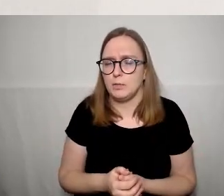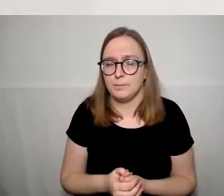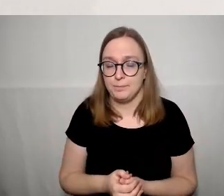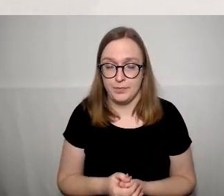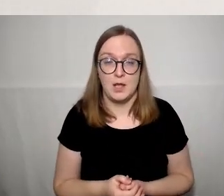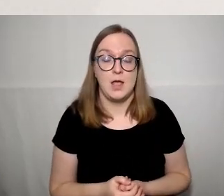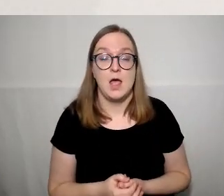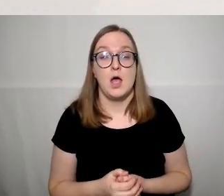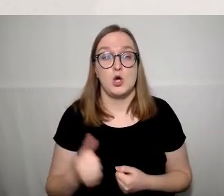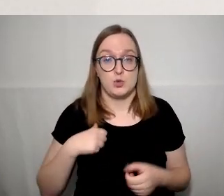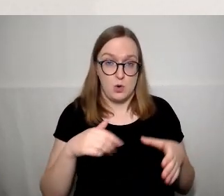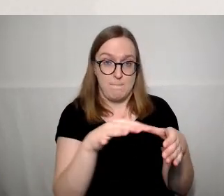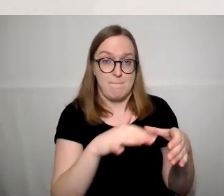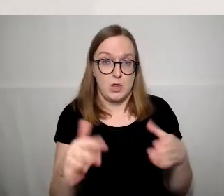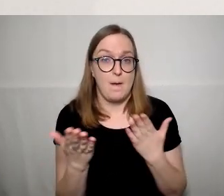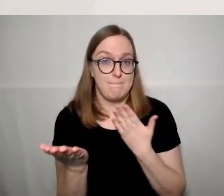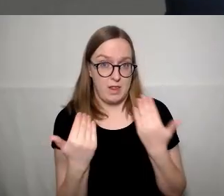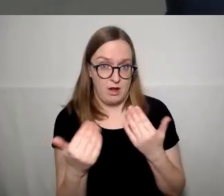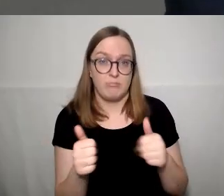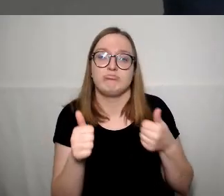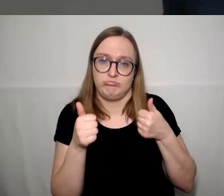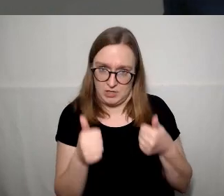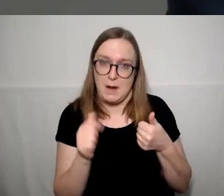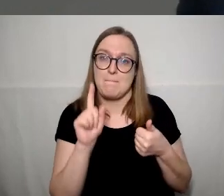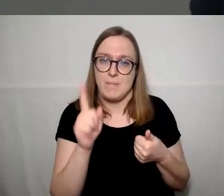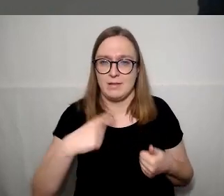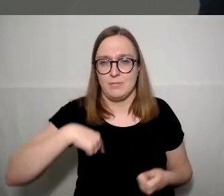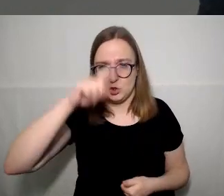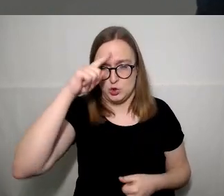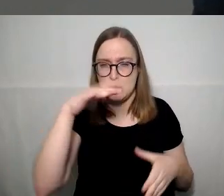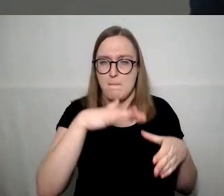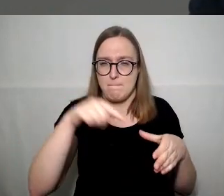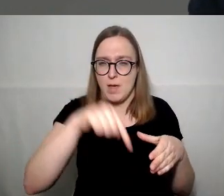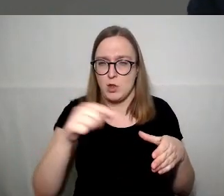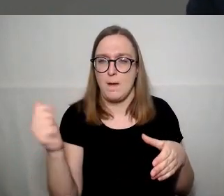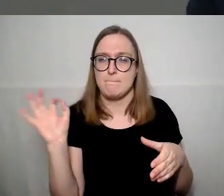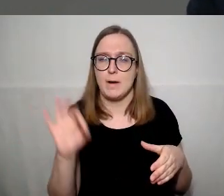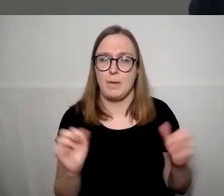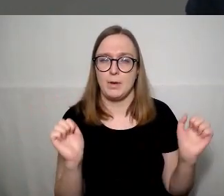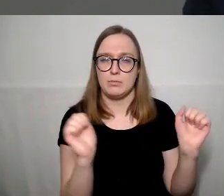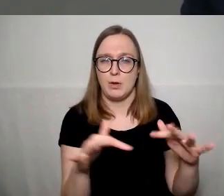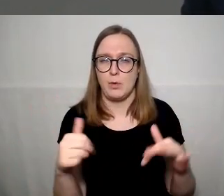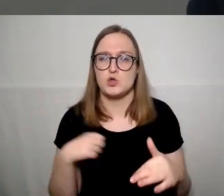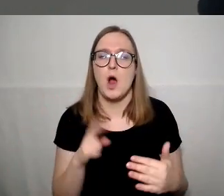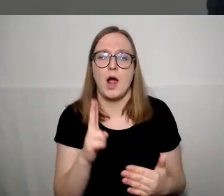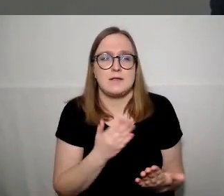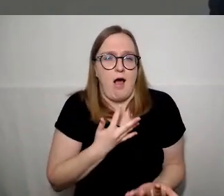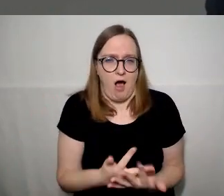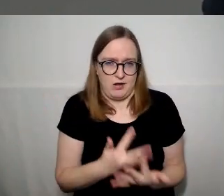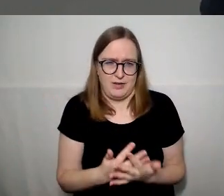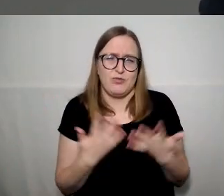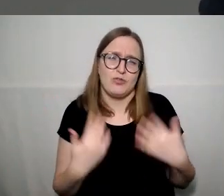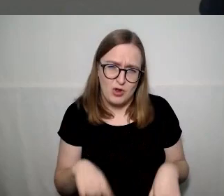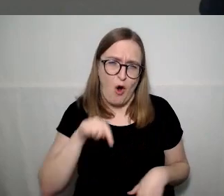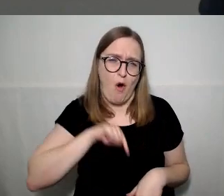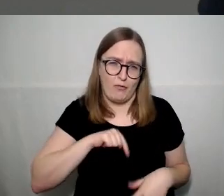Bendravimas su bendruomenėm iš tikrųjų yra gerai, bet kaip mes žinom, kad bendruomenėse dažniausiai susibūrė patys aktyviausi žmonės, kurie per